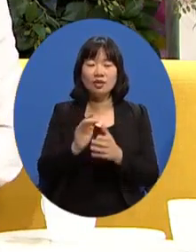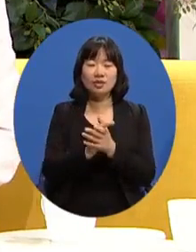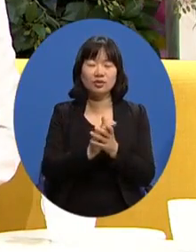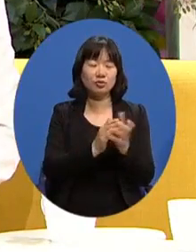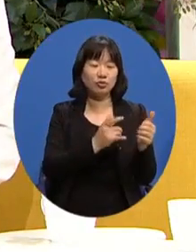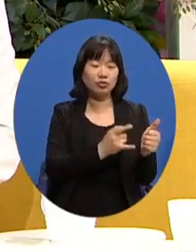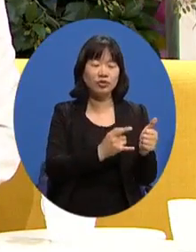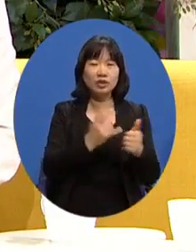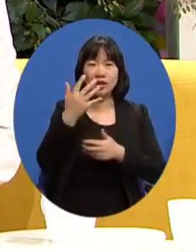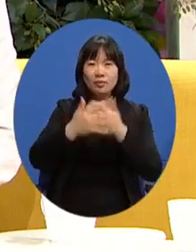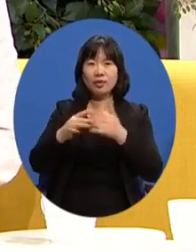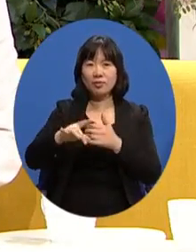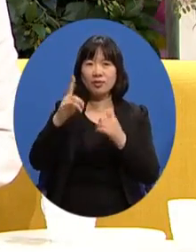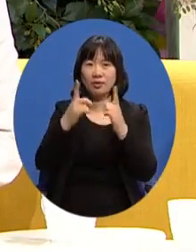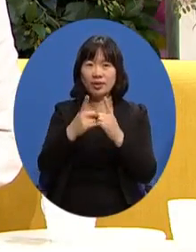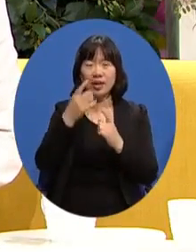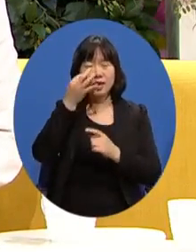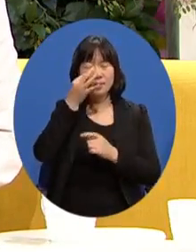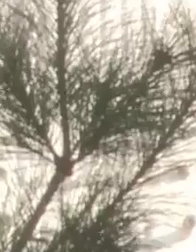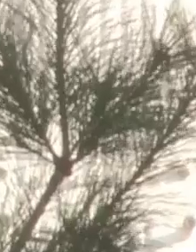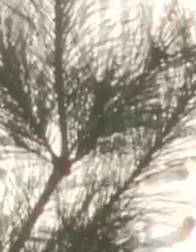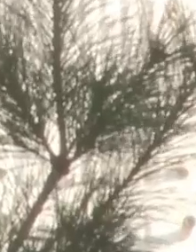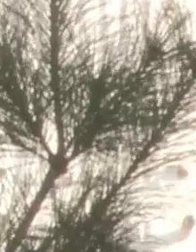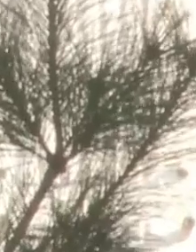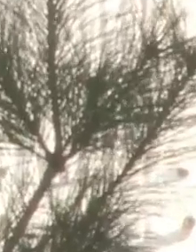친구인지 화면으로 먼저 만나보시죠.